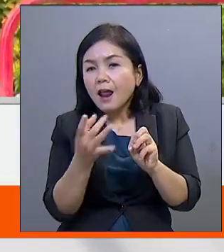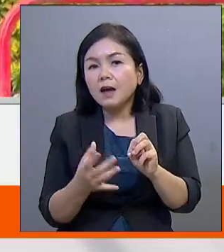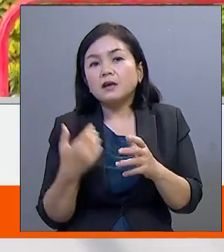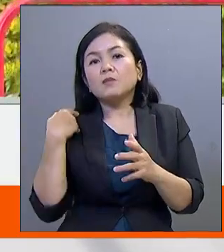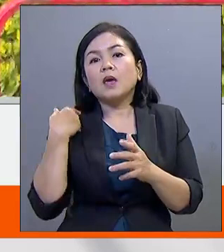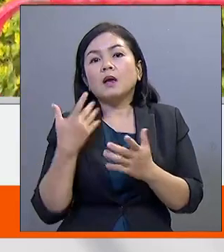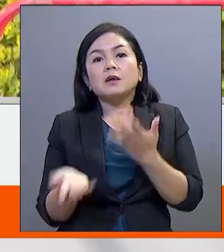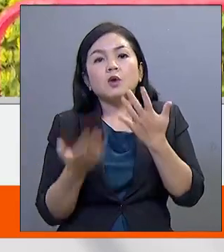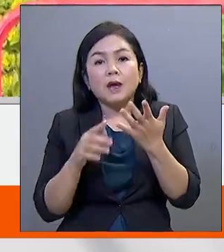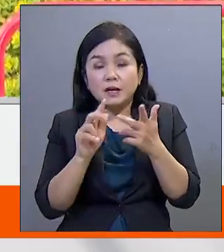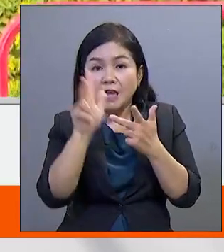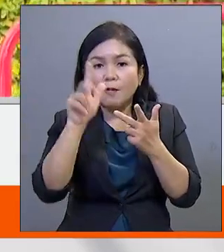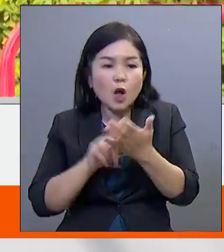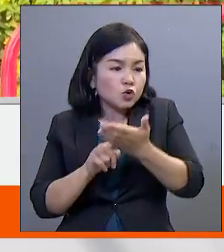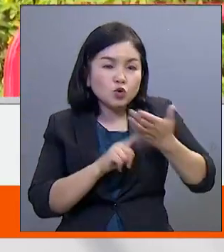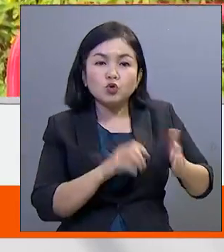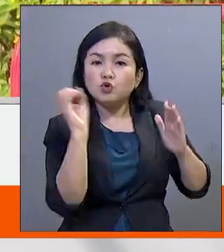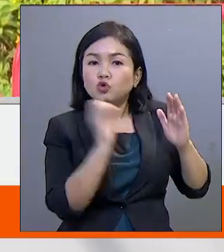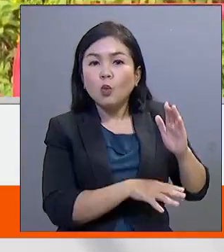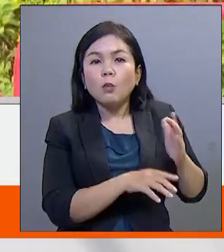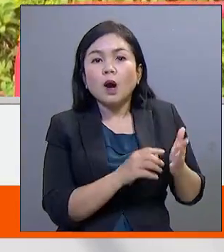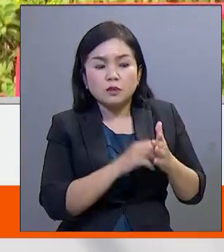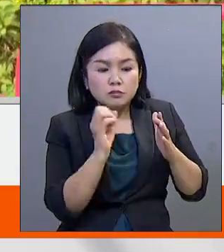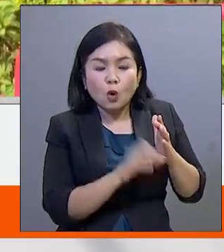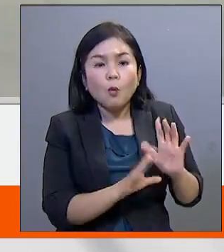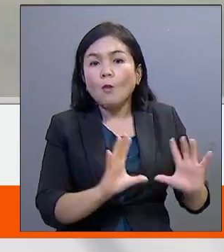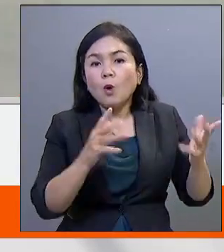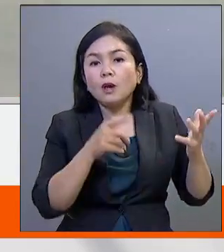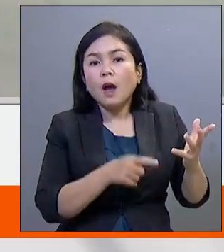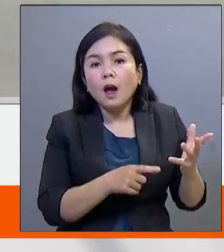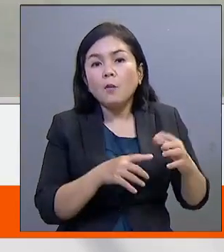4 ตศไปเลยทั้งสบัดว่ว่ germatoriumประก techniqueอ